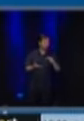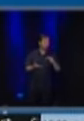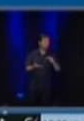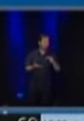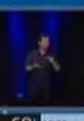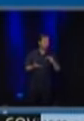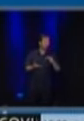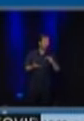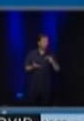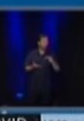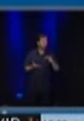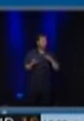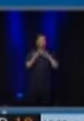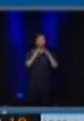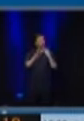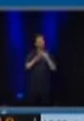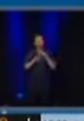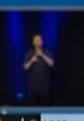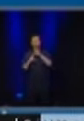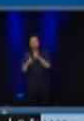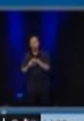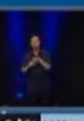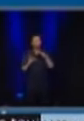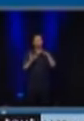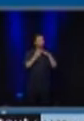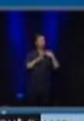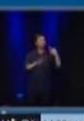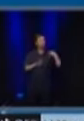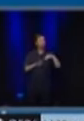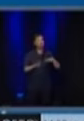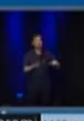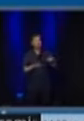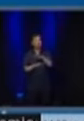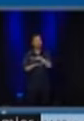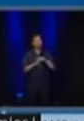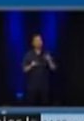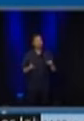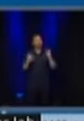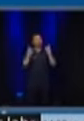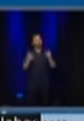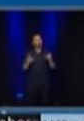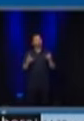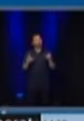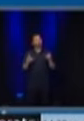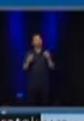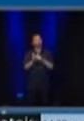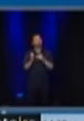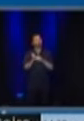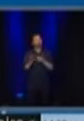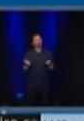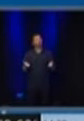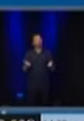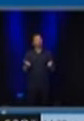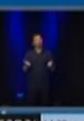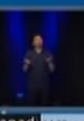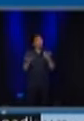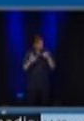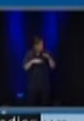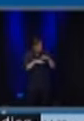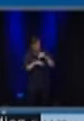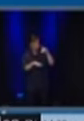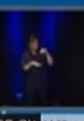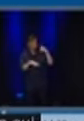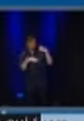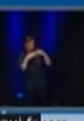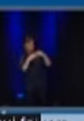communautés culturelles, communautés religieuses aussi, il y a de la résistance. Est-ce que vous avez l'intention de faire appel aux leaders de